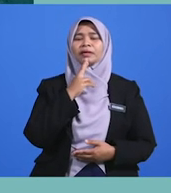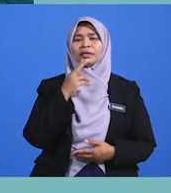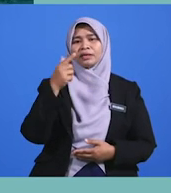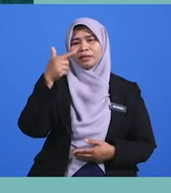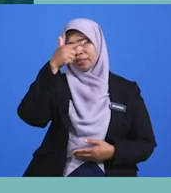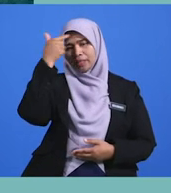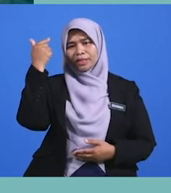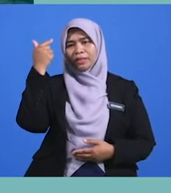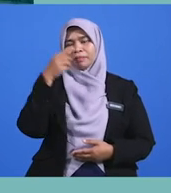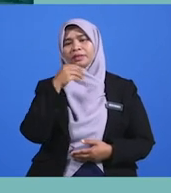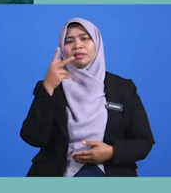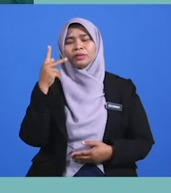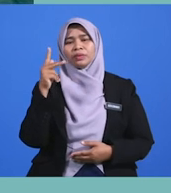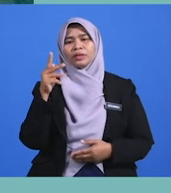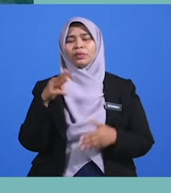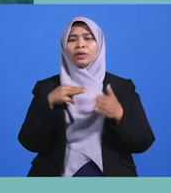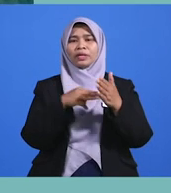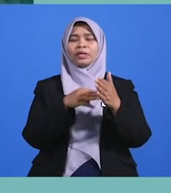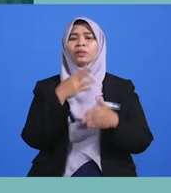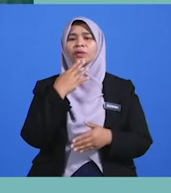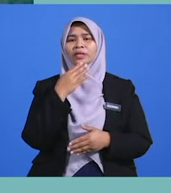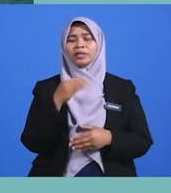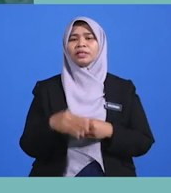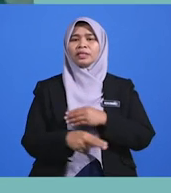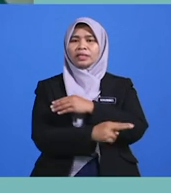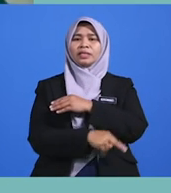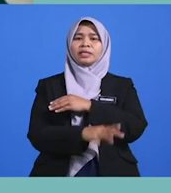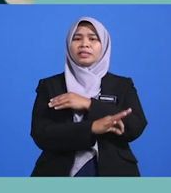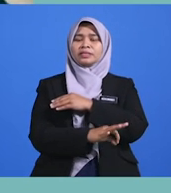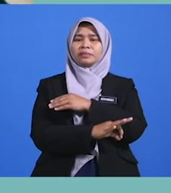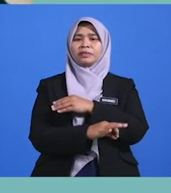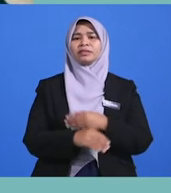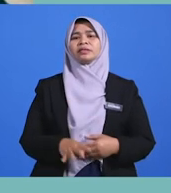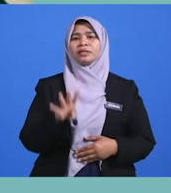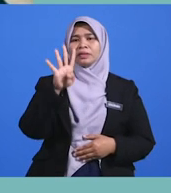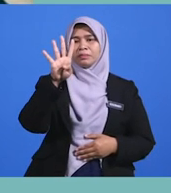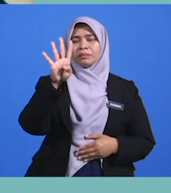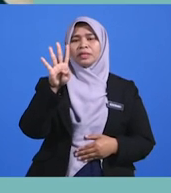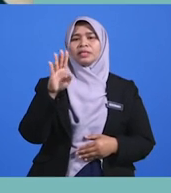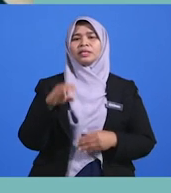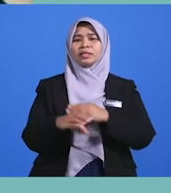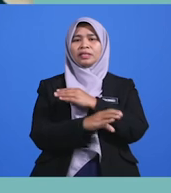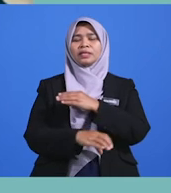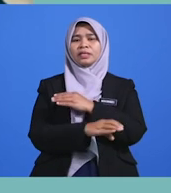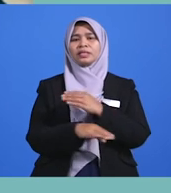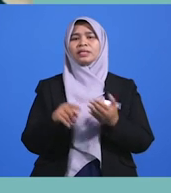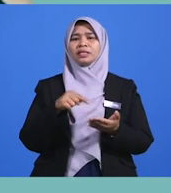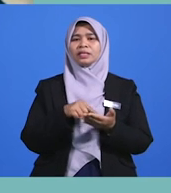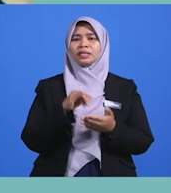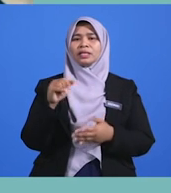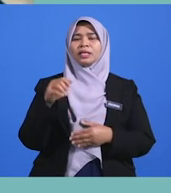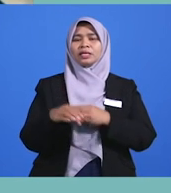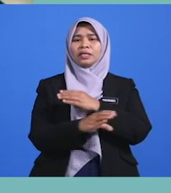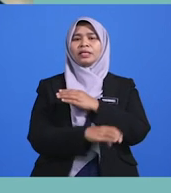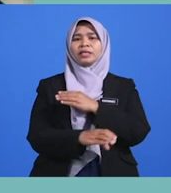hitam dan kuning mewakili warna Negeri Sembilan. Empat buah negeri ini adalah negeri-negeri